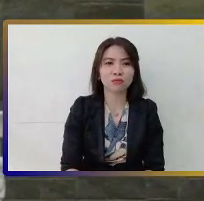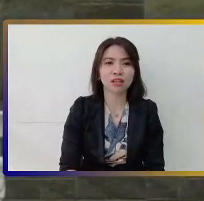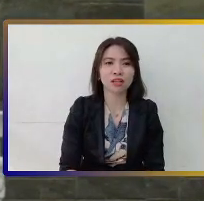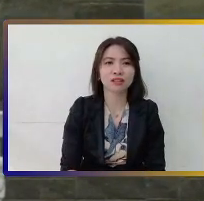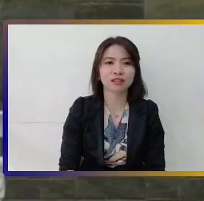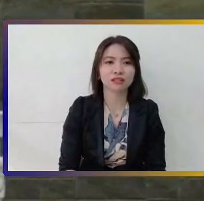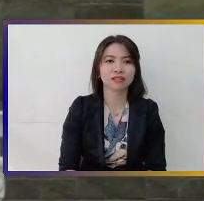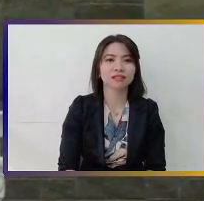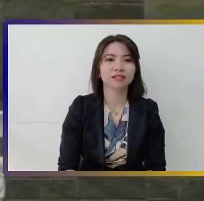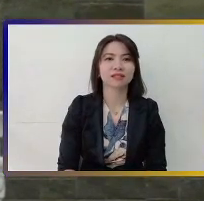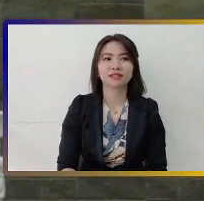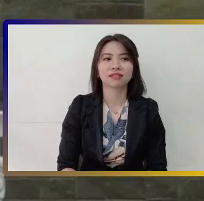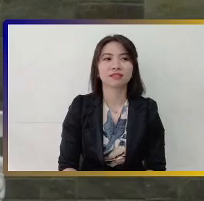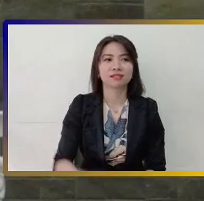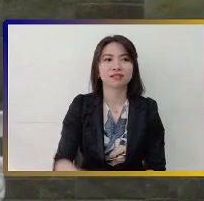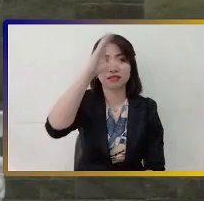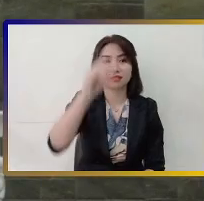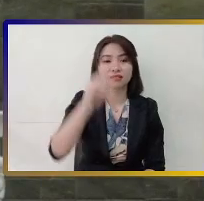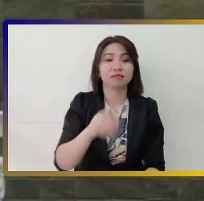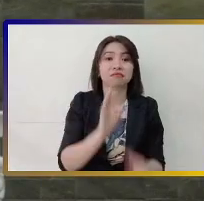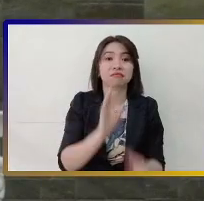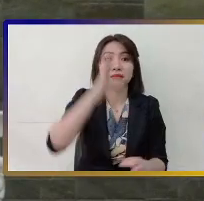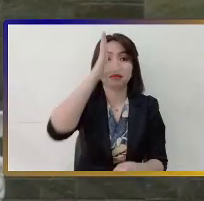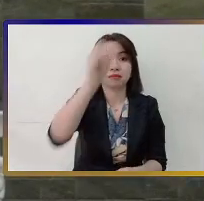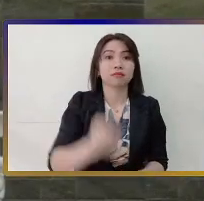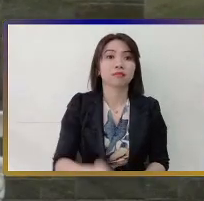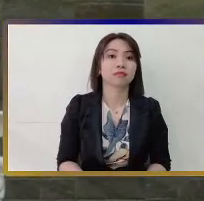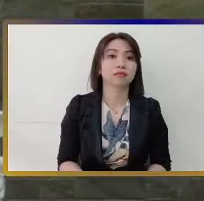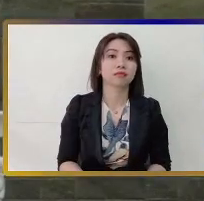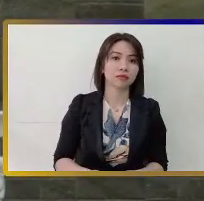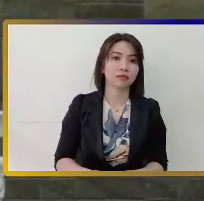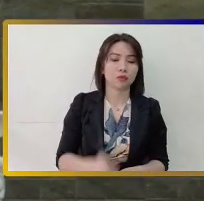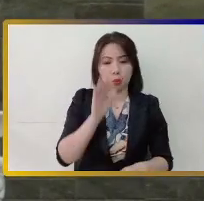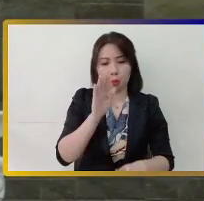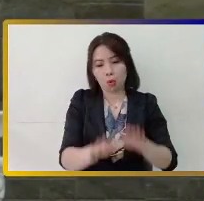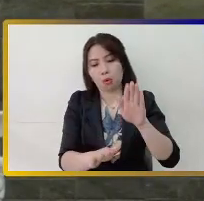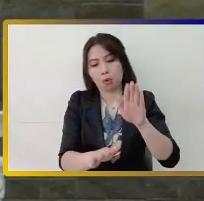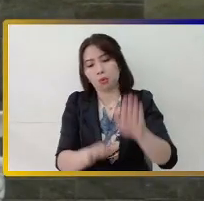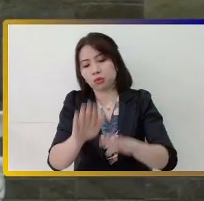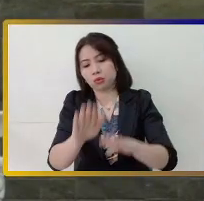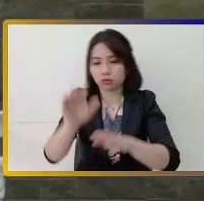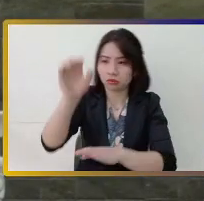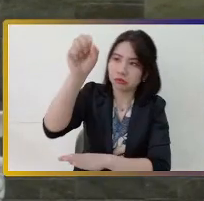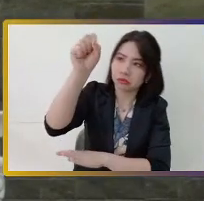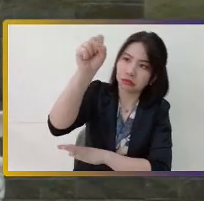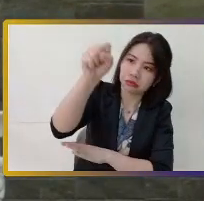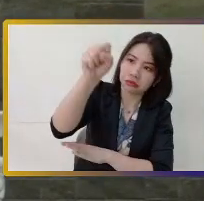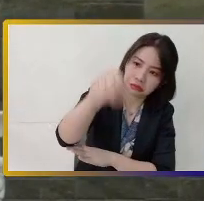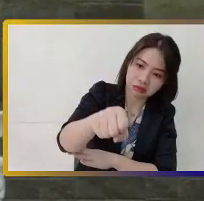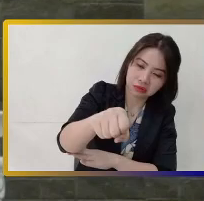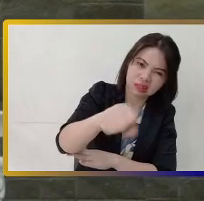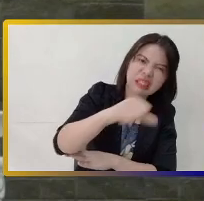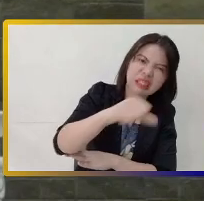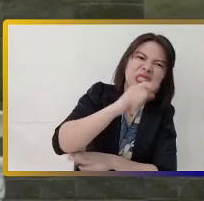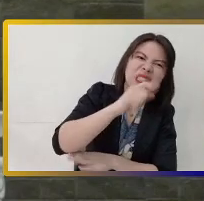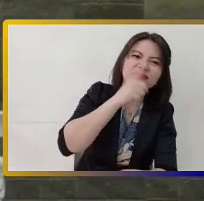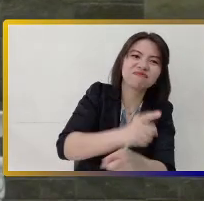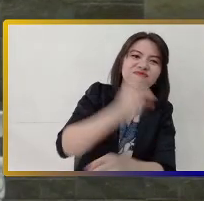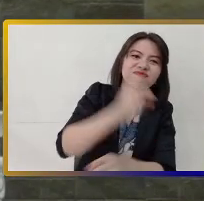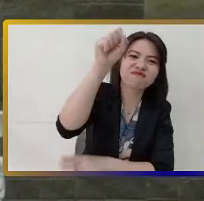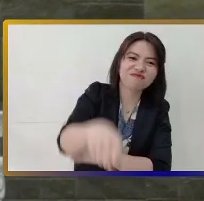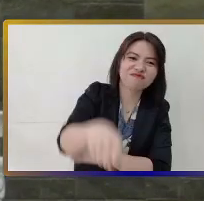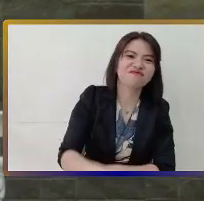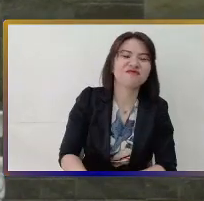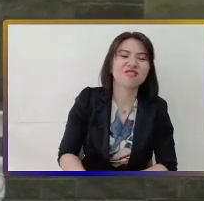sub-sub kong lumakad. Alam nyo ba ang ibig sabihin ng lalaki? Straight up. That's the word man means. You go ahead and check